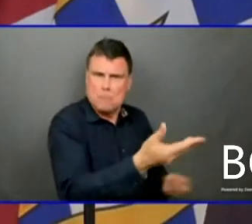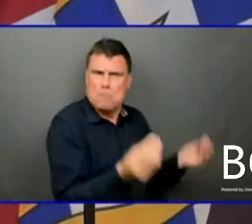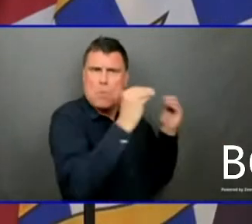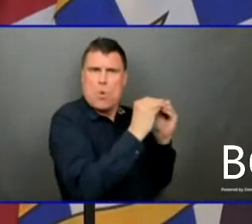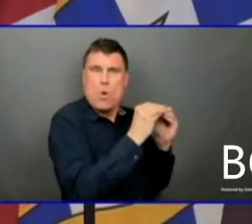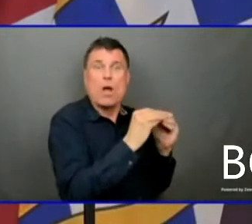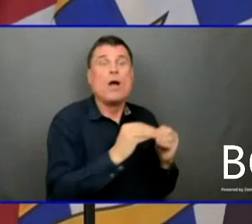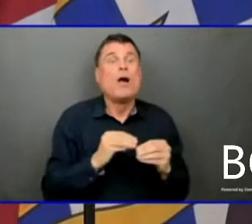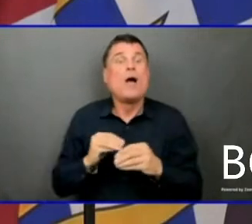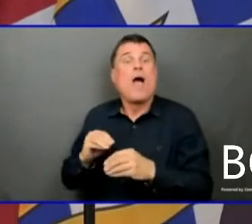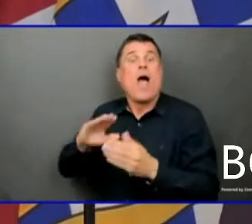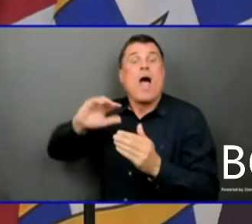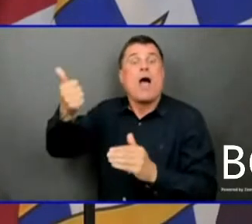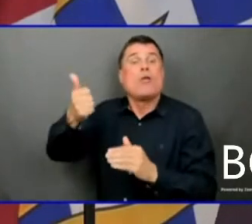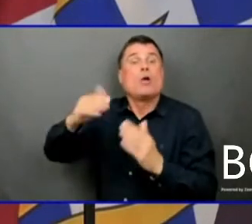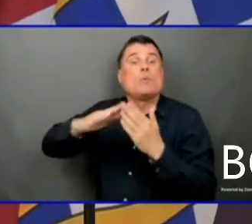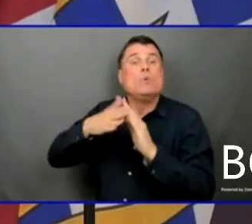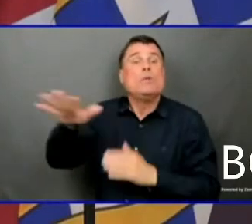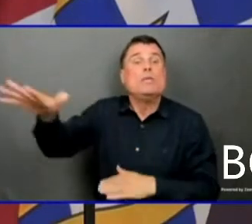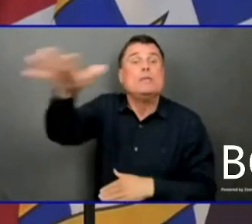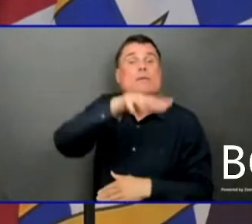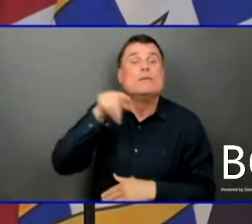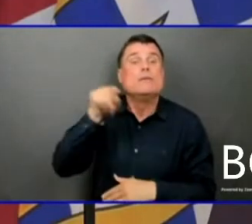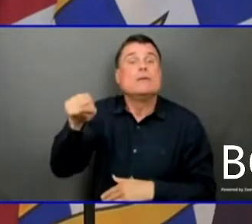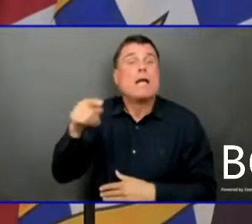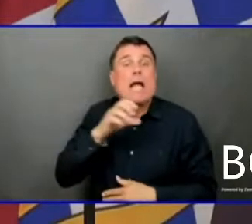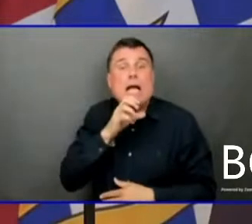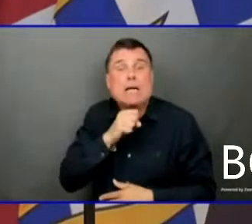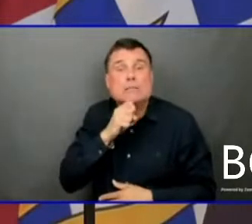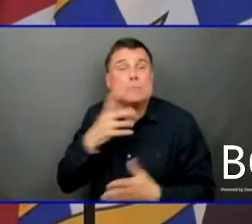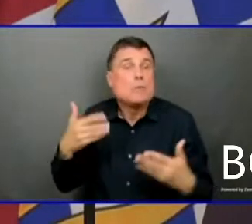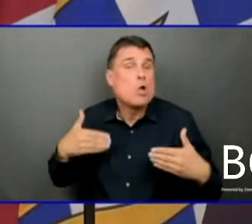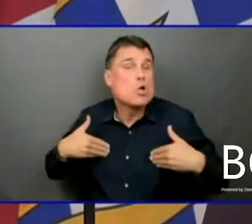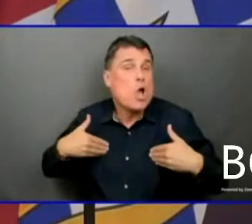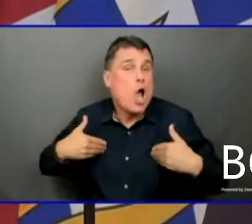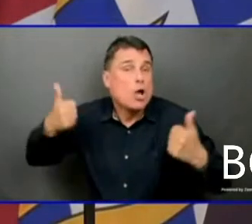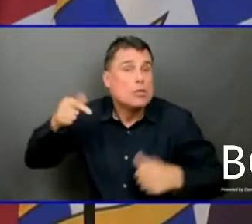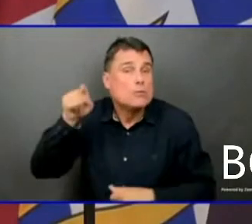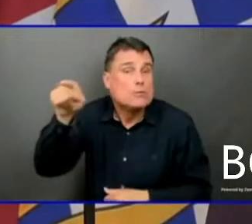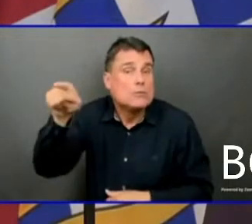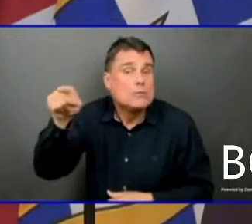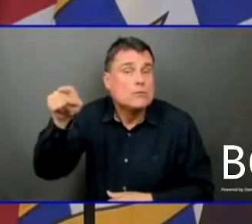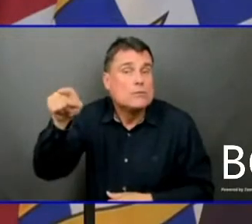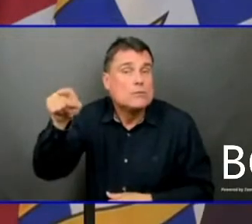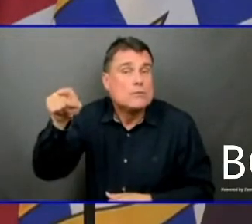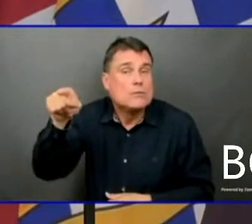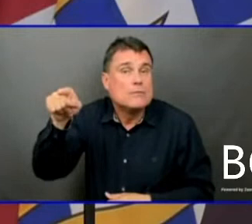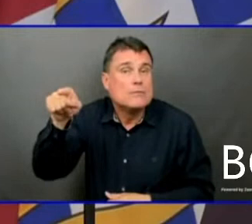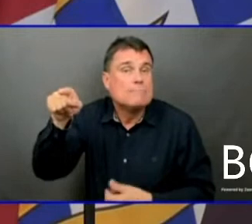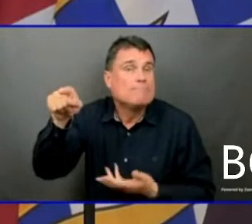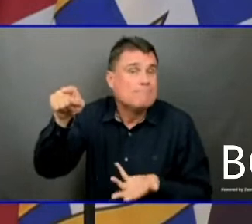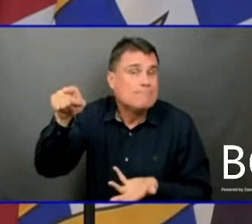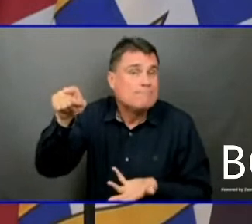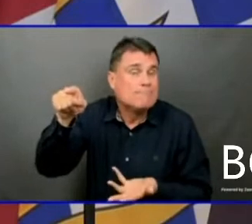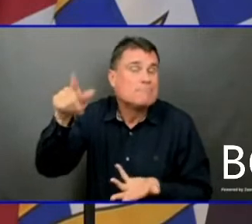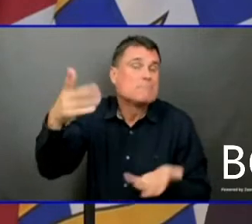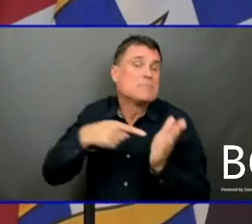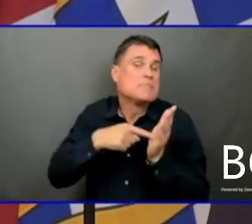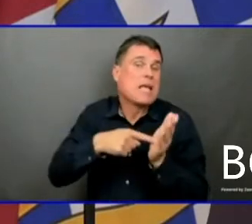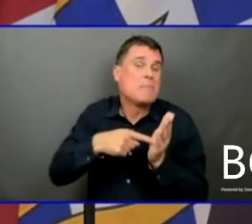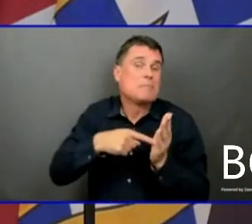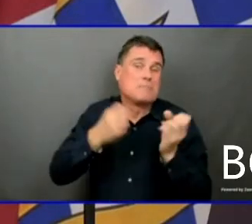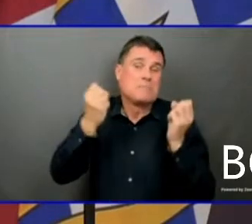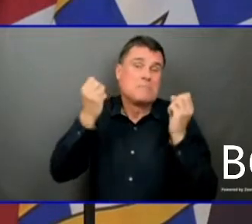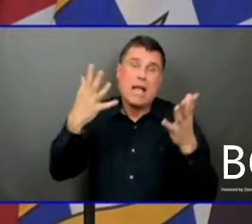说，白石地区的人口呢，老龄化特别严重都是老年人，所以看上去